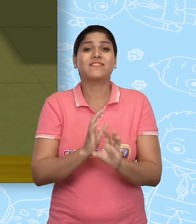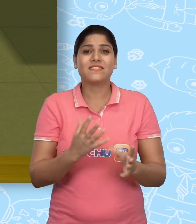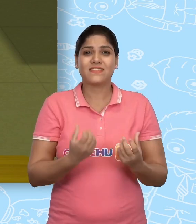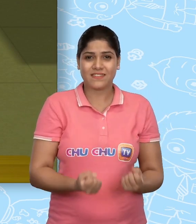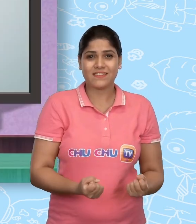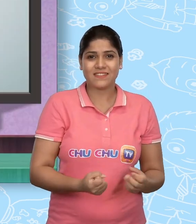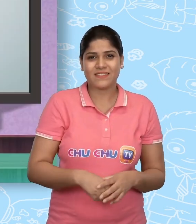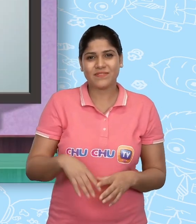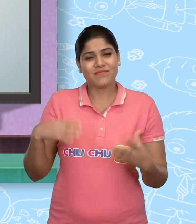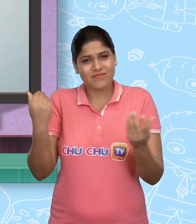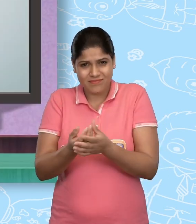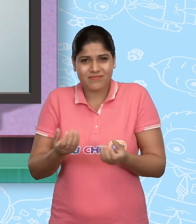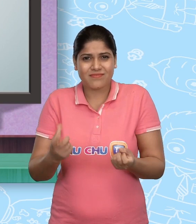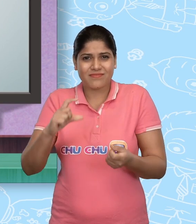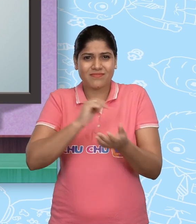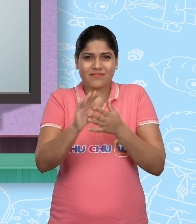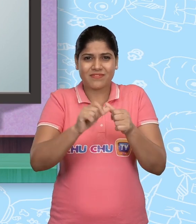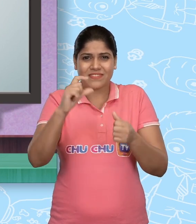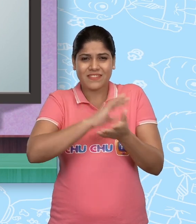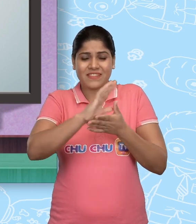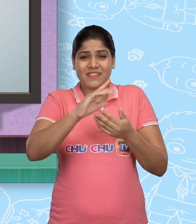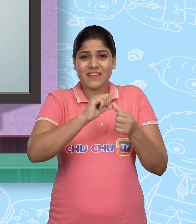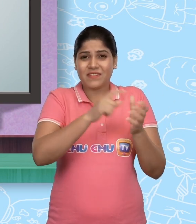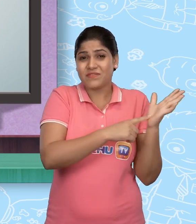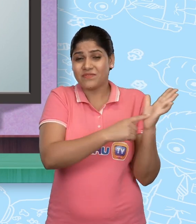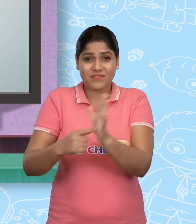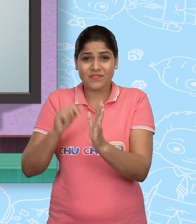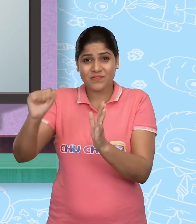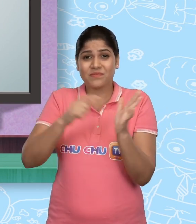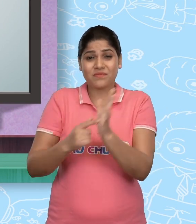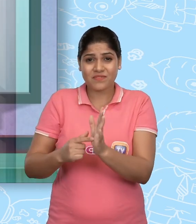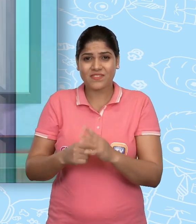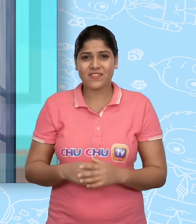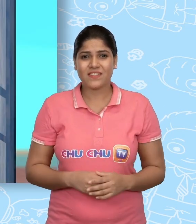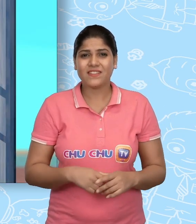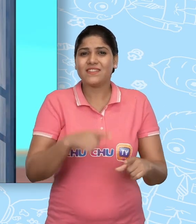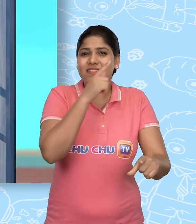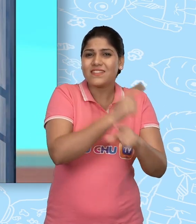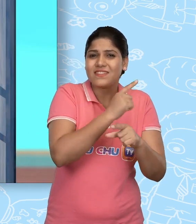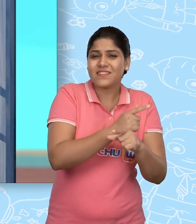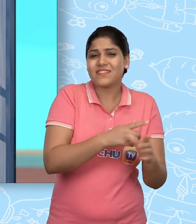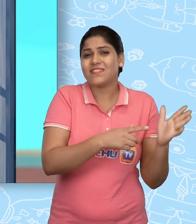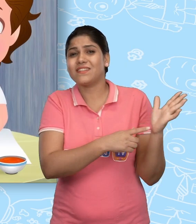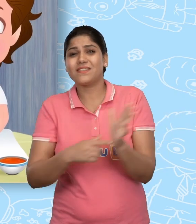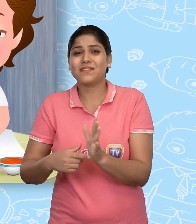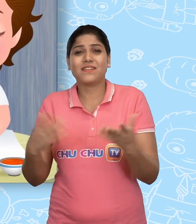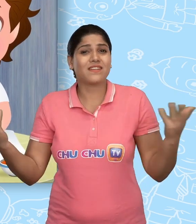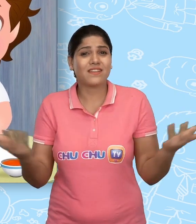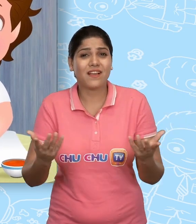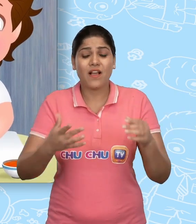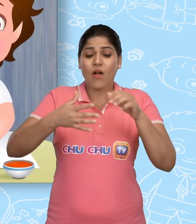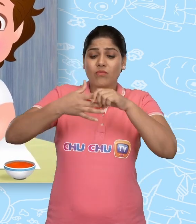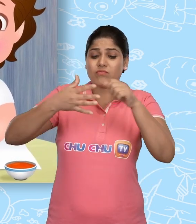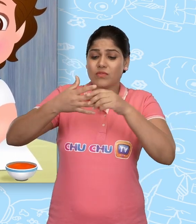बनाना चाहिए। तो फिर चलो चाचा, मुझे तुम्हें कुछ दिखाना है। मिस डॉर्थी ने चाचा को